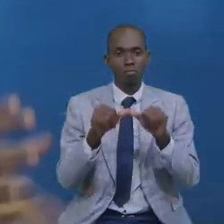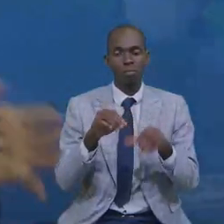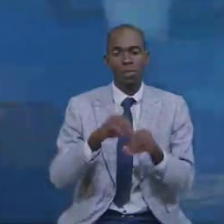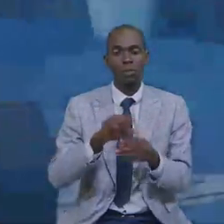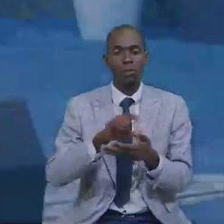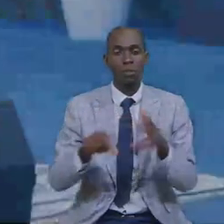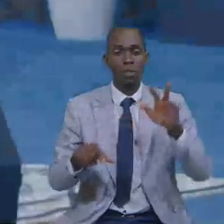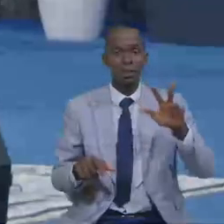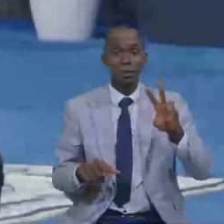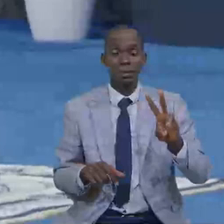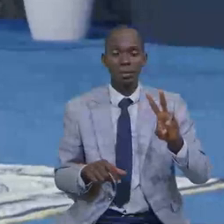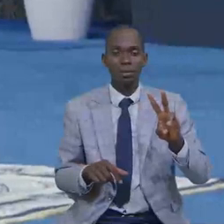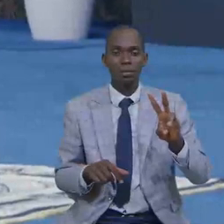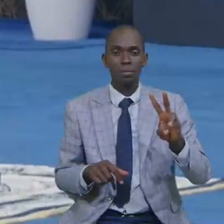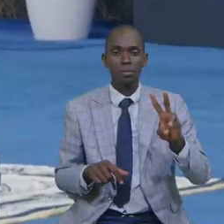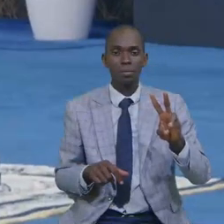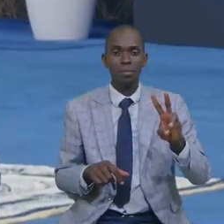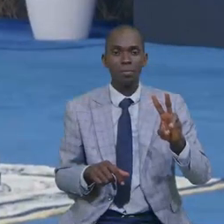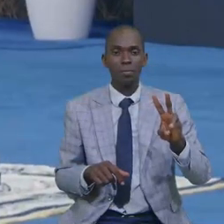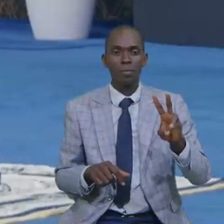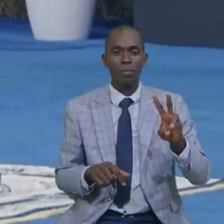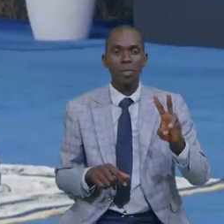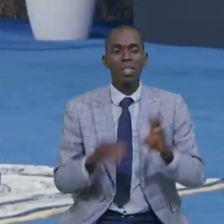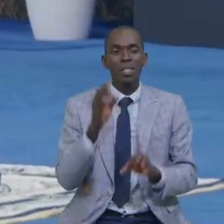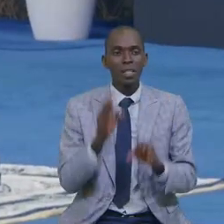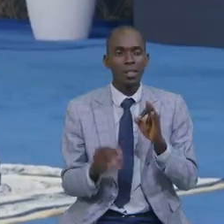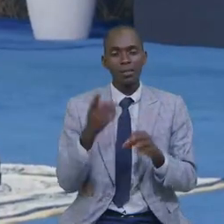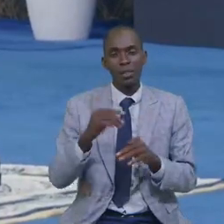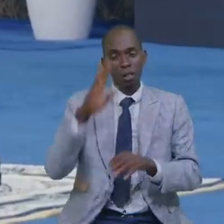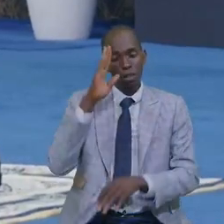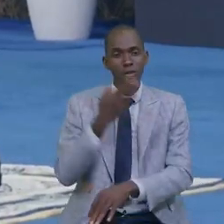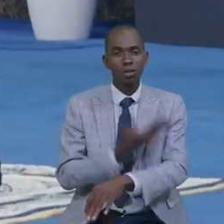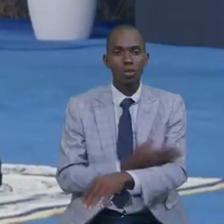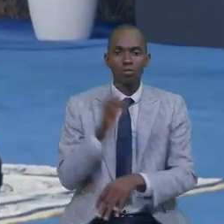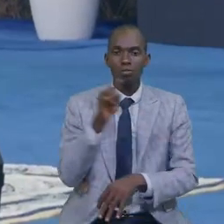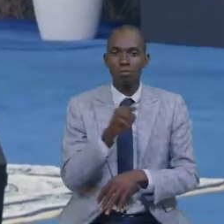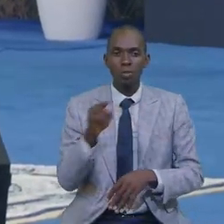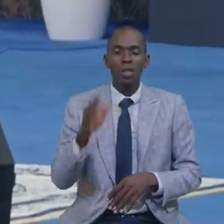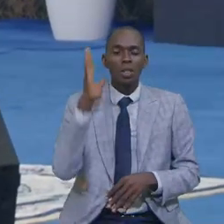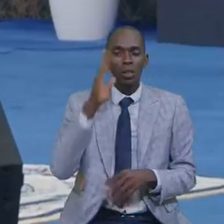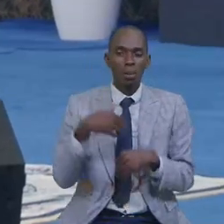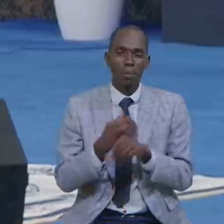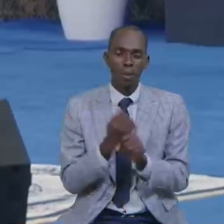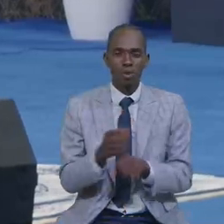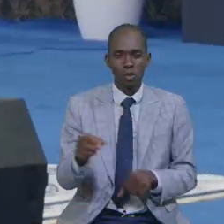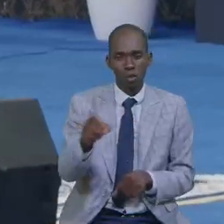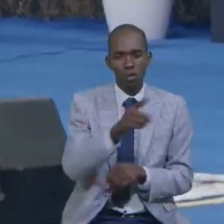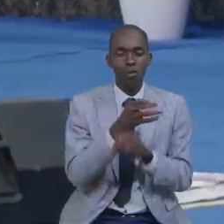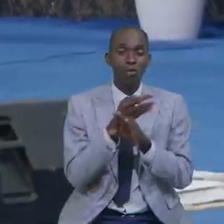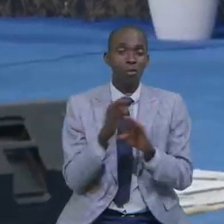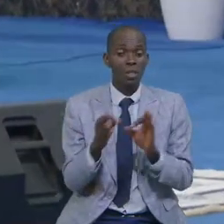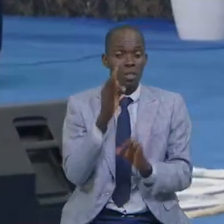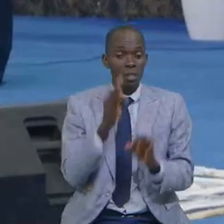verset 36 vers et 36 dit c'est donc le fils vous affranchez